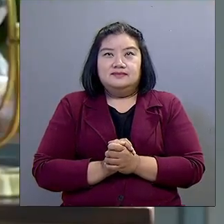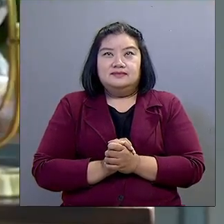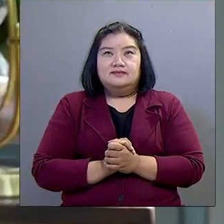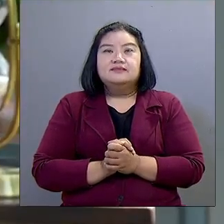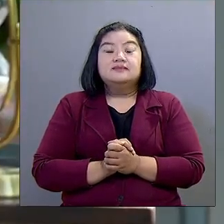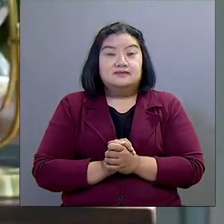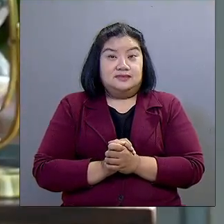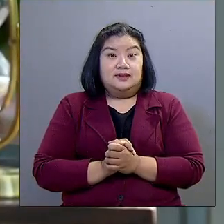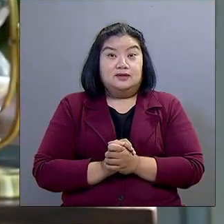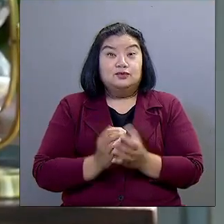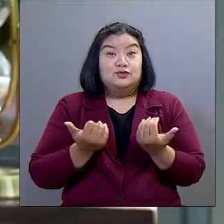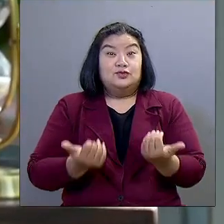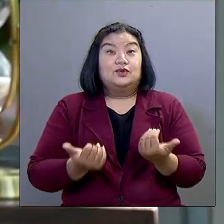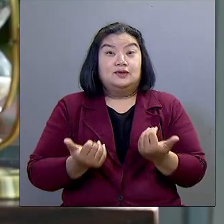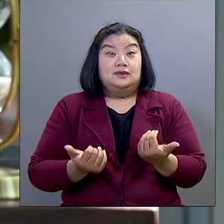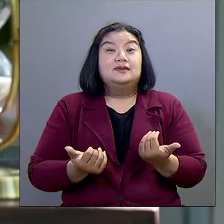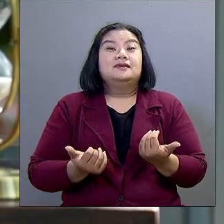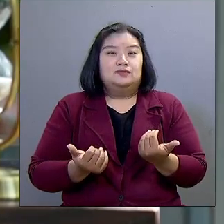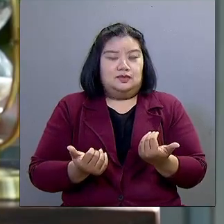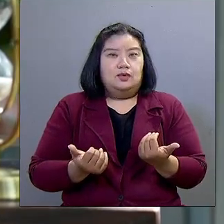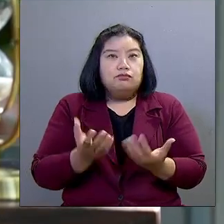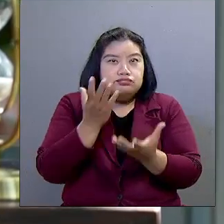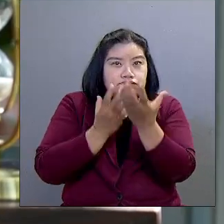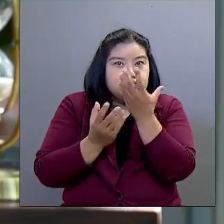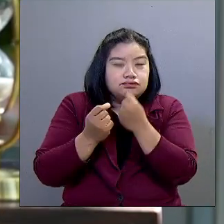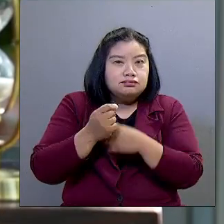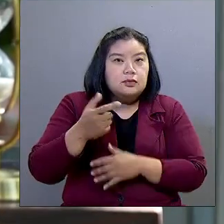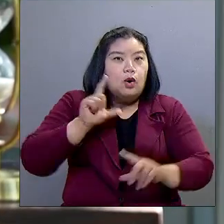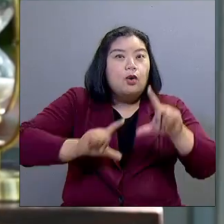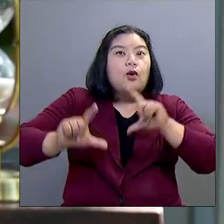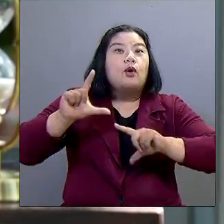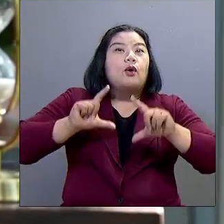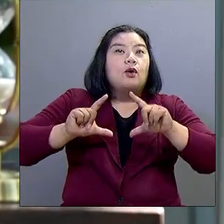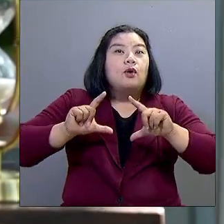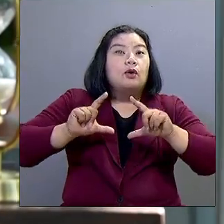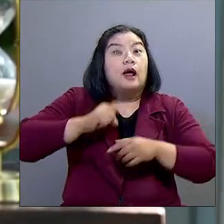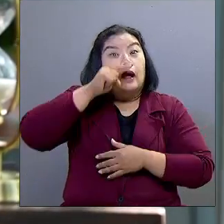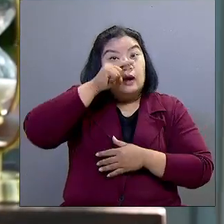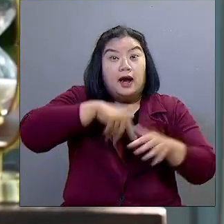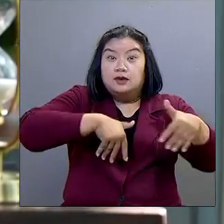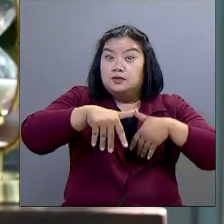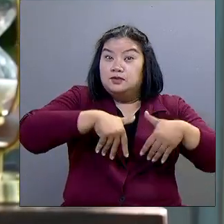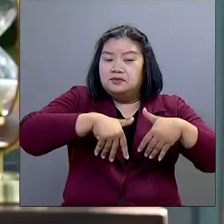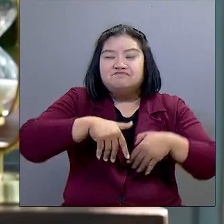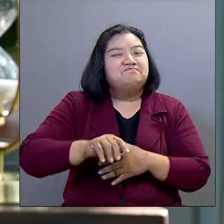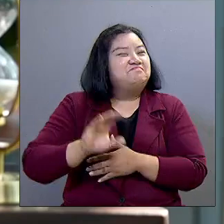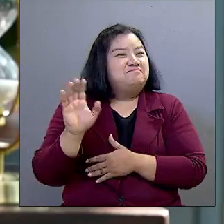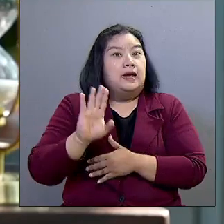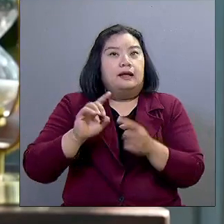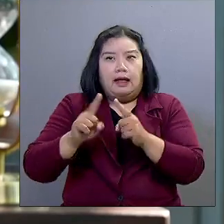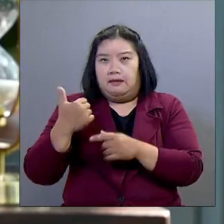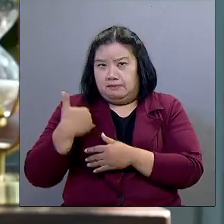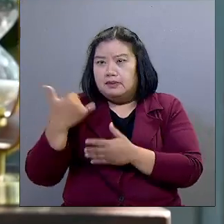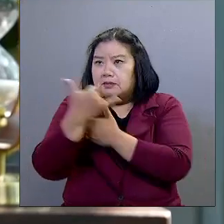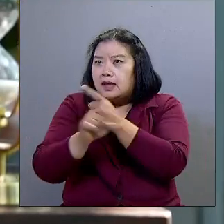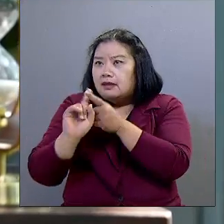ต้องบอกว่าตอนนี้แฟนละครของไทย PBS ไม่ได้มีเพียงแค่คนไทยอย่างเดียวเท่านั้นนะคะยังมีชาวต่างชาติด้วยค่ะหล